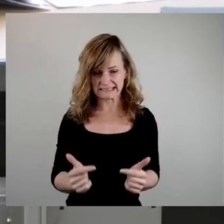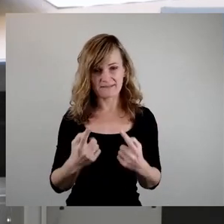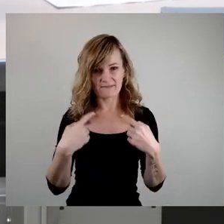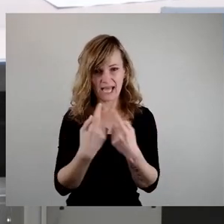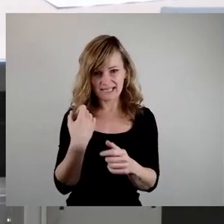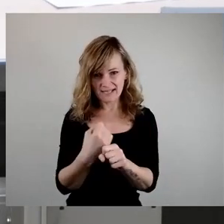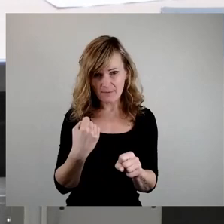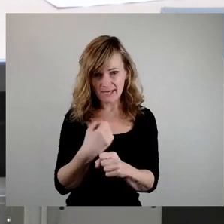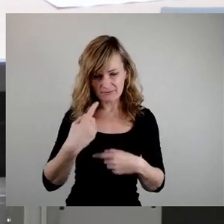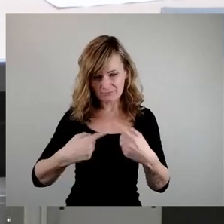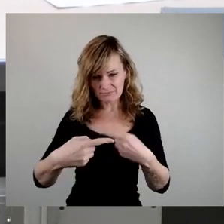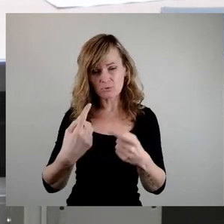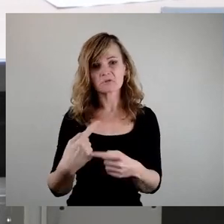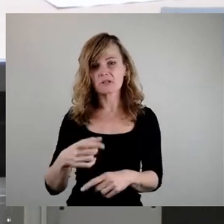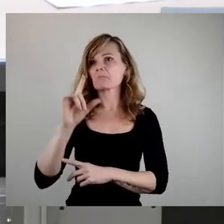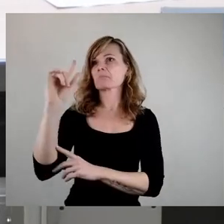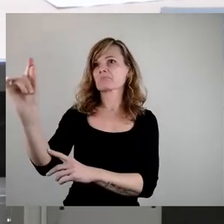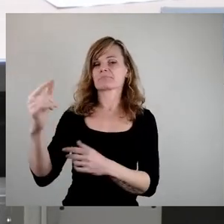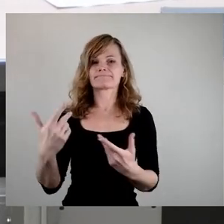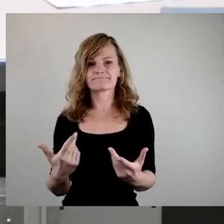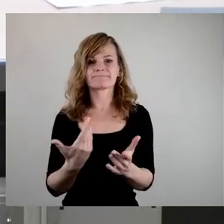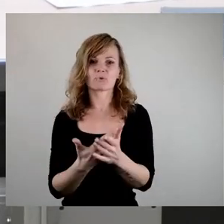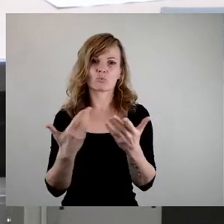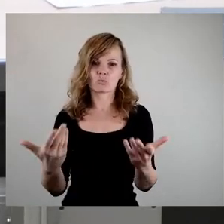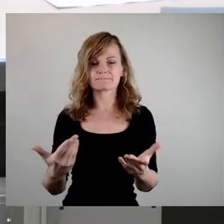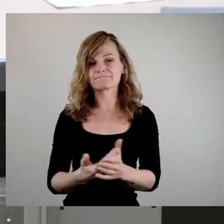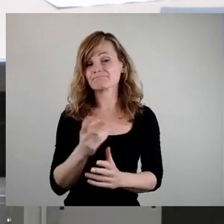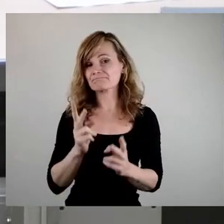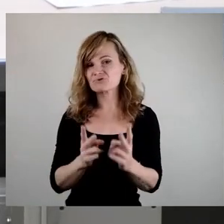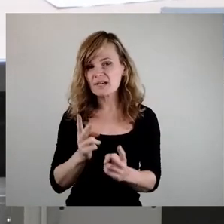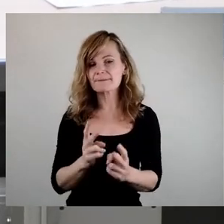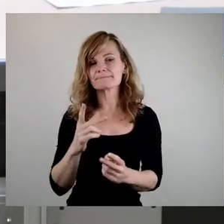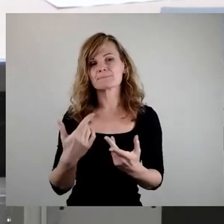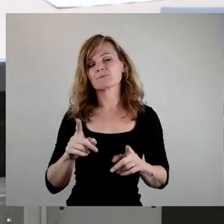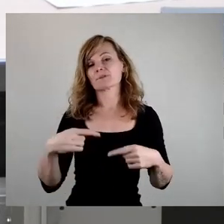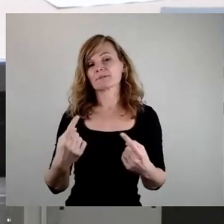diese Menschen dann, also diese Mädchen dann auch erstmal aufzubauen dann und letzten Endes, sage ich mal, auch zu einer sehr guten